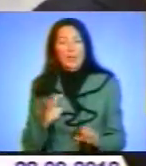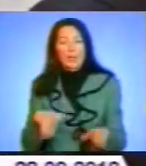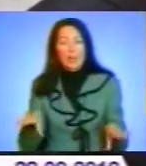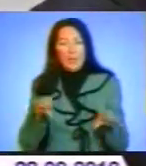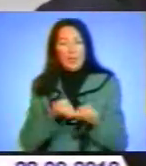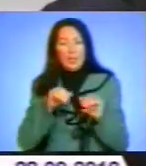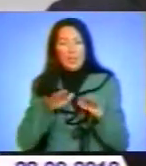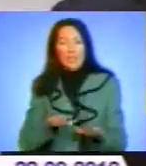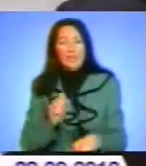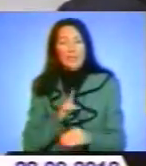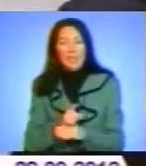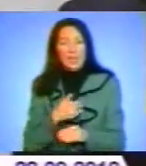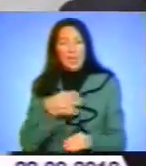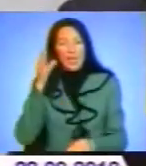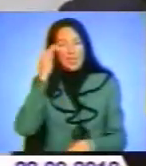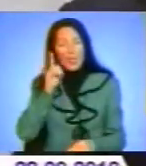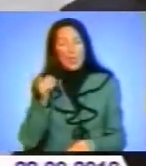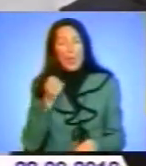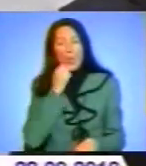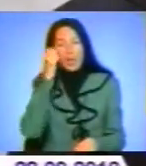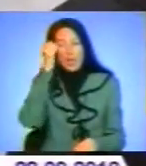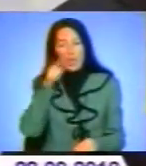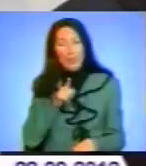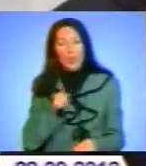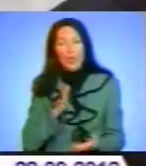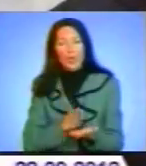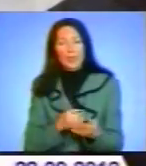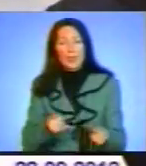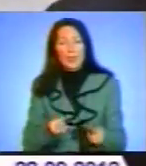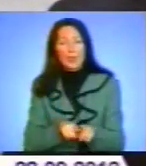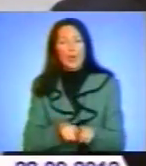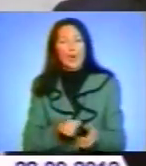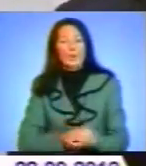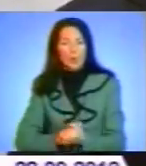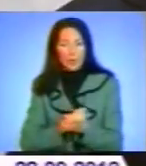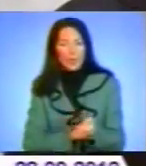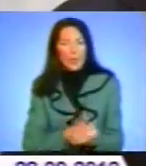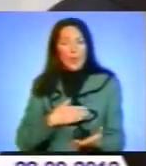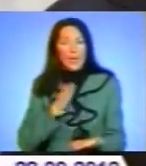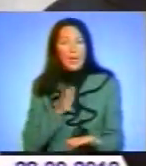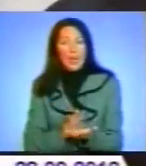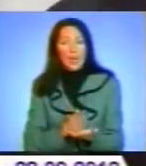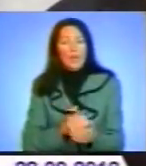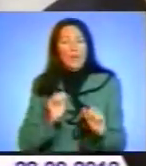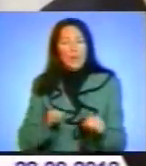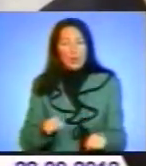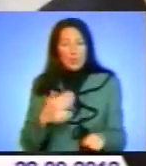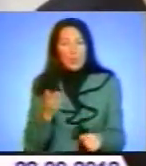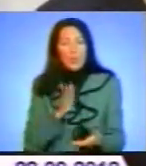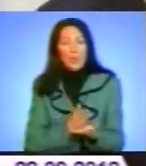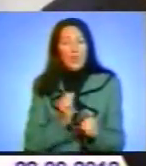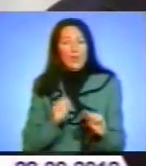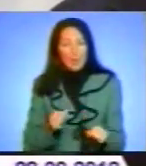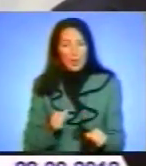задач, и я считаю, что благодаря тому, что есть такое сотрудничество, мы имеем возможность, и вы имеете в первую очередь